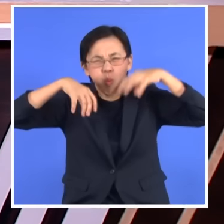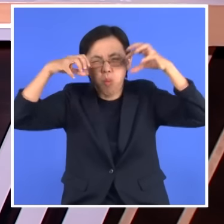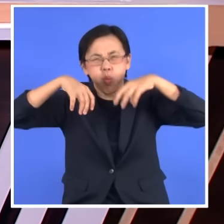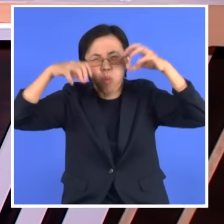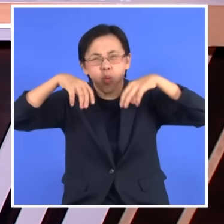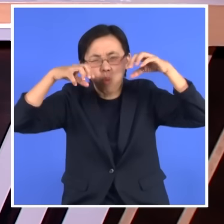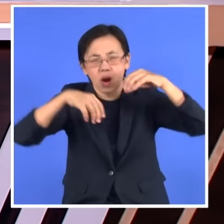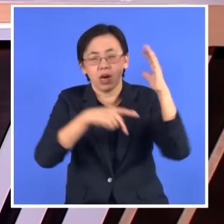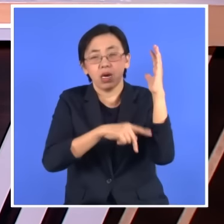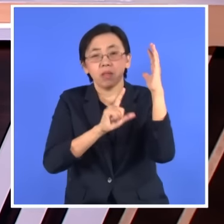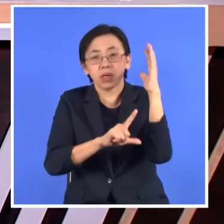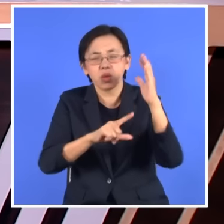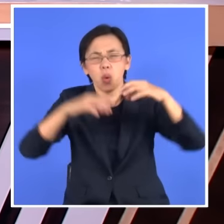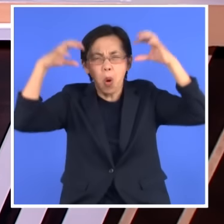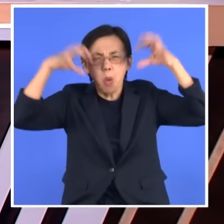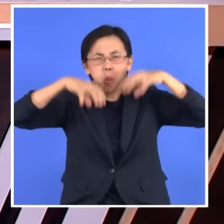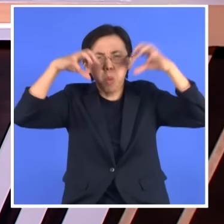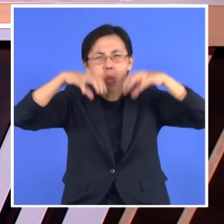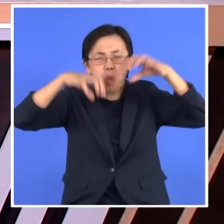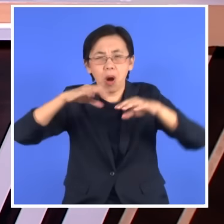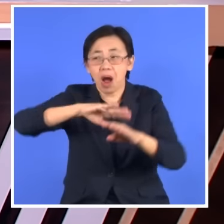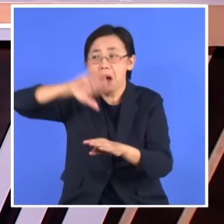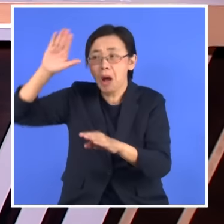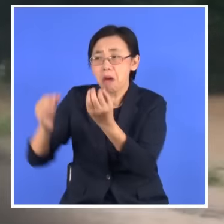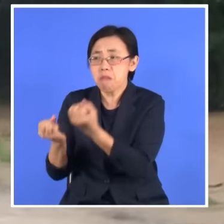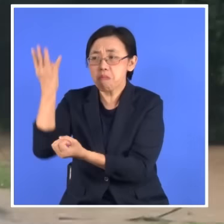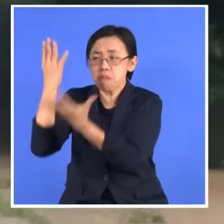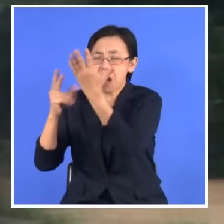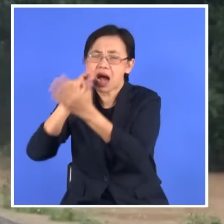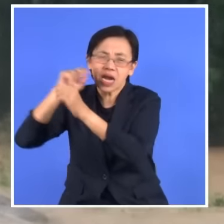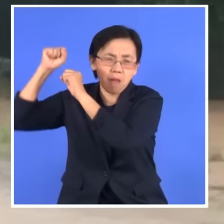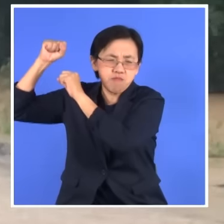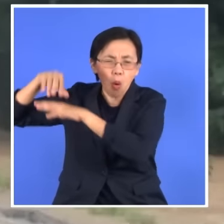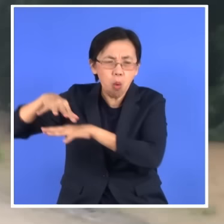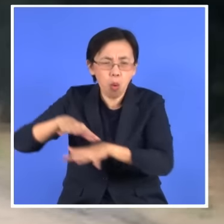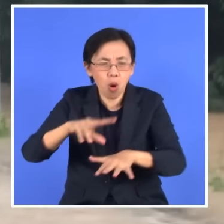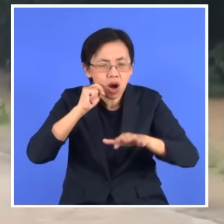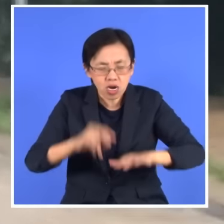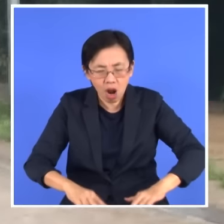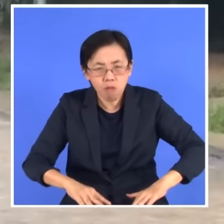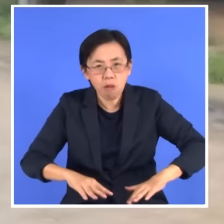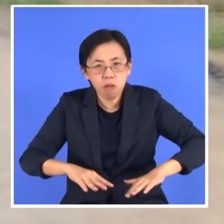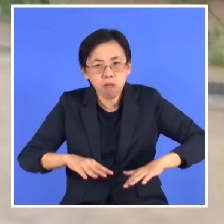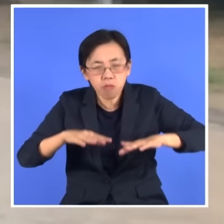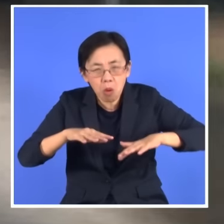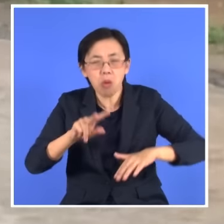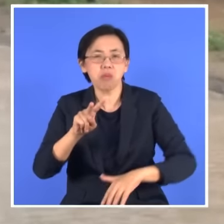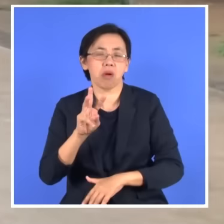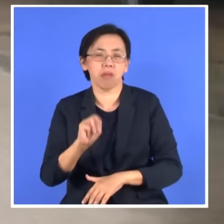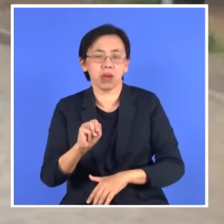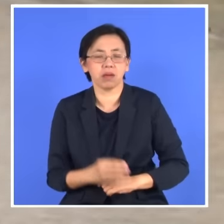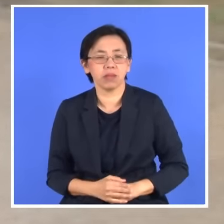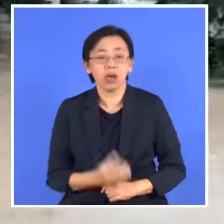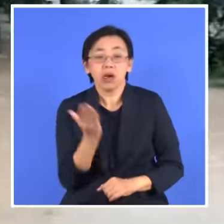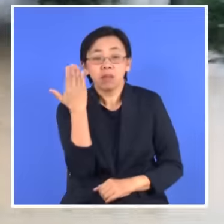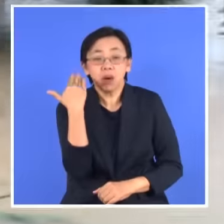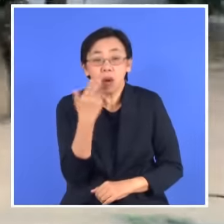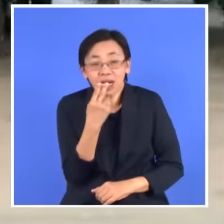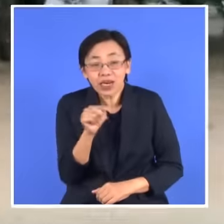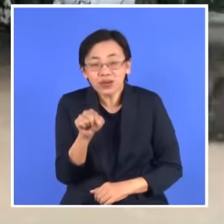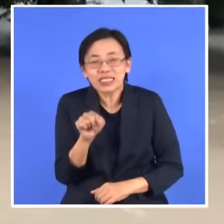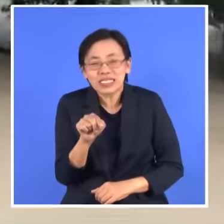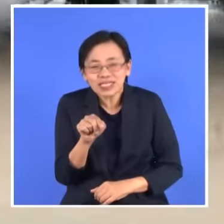ที่พัทลุงเขาบอกว่าน้ำป่าเนี่ยทะลักเลยนะฮะพื้นที่นะครับถูกน้ำเนี่ยท่วมสูงเนี่ยบางจุดเนี่ยเกือบ2เมตรนี่นะฮะ